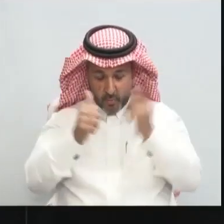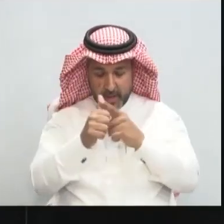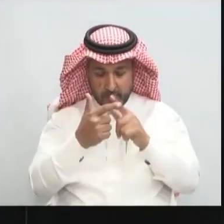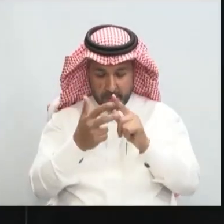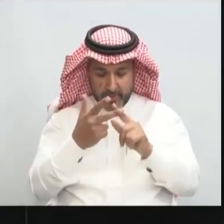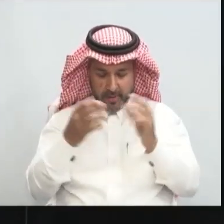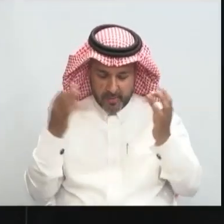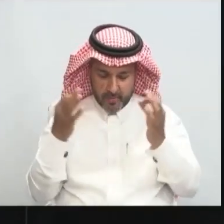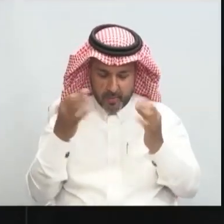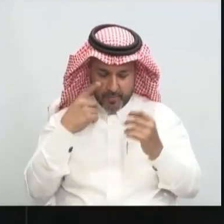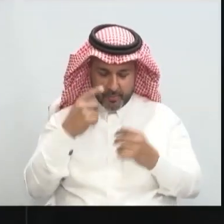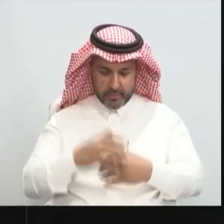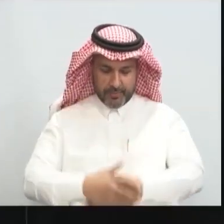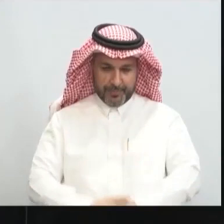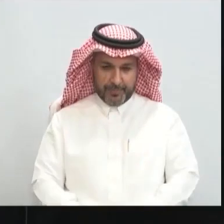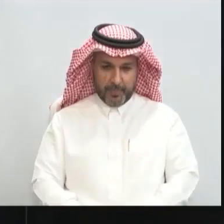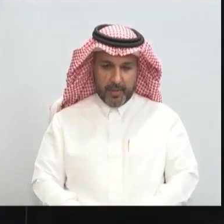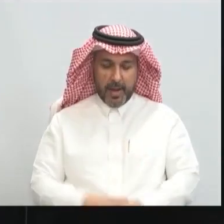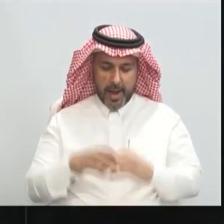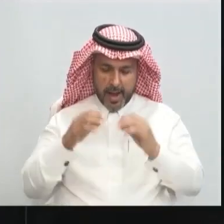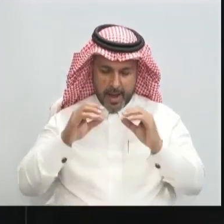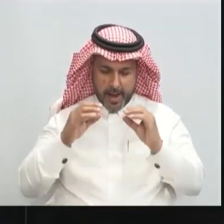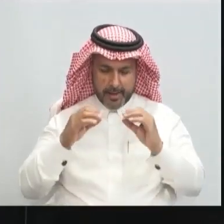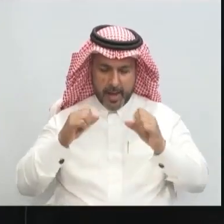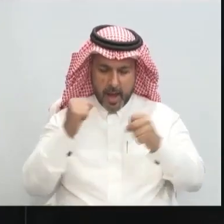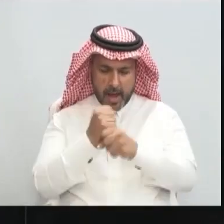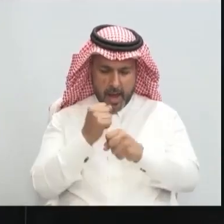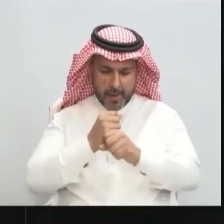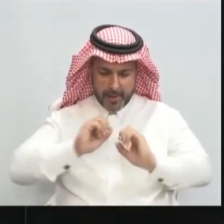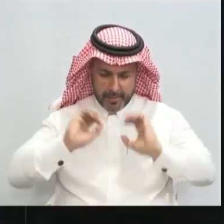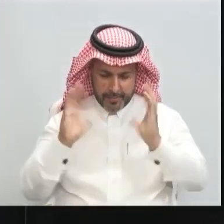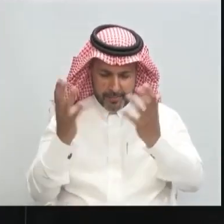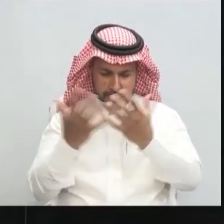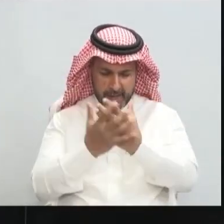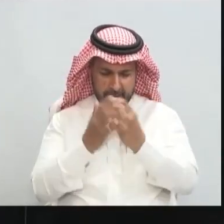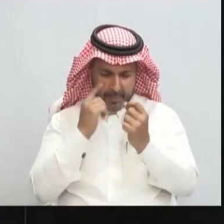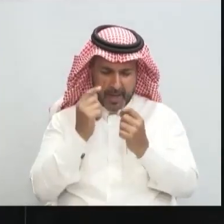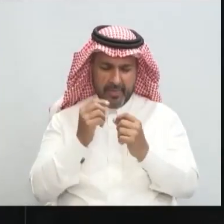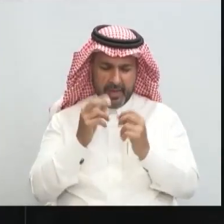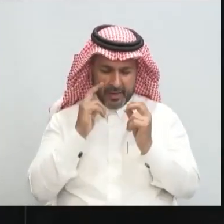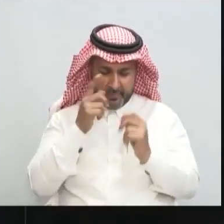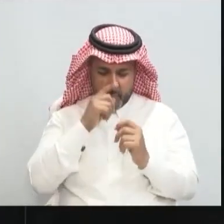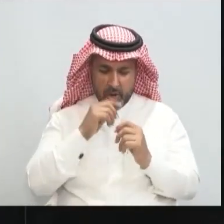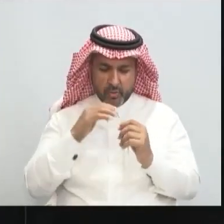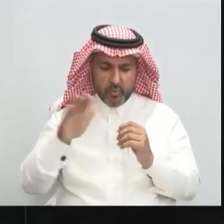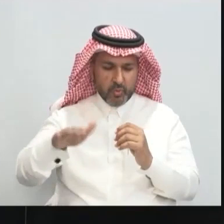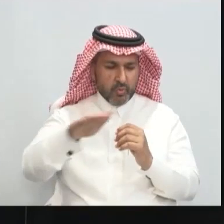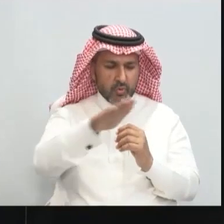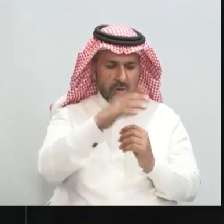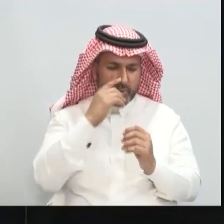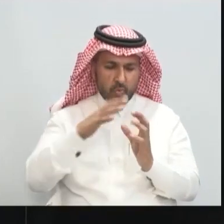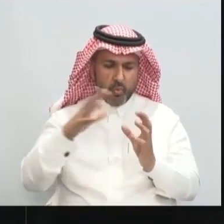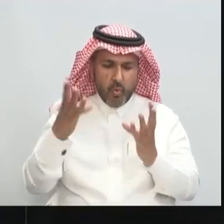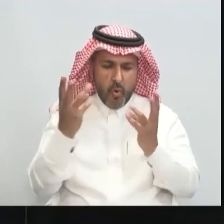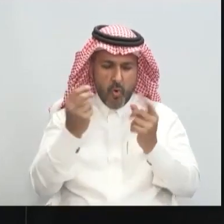الطالب ان العمل كمجموعه او العمل في المنظمه لابد ان يتم بين اشخاص كثر وبالتالي نحتاج الى